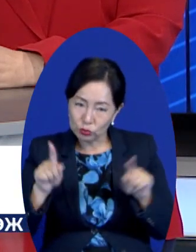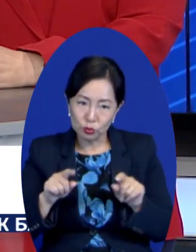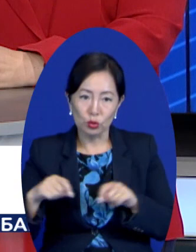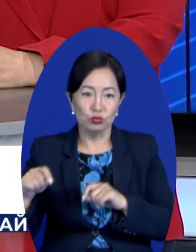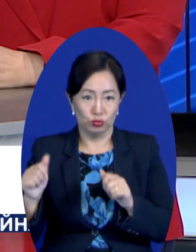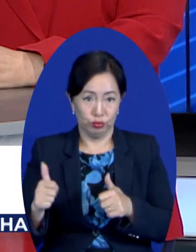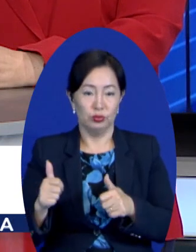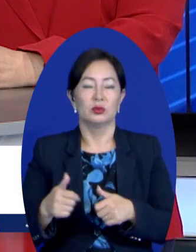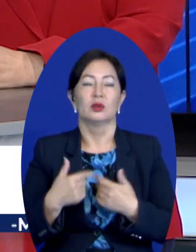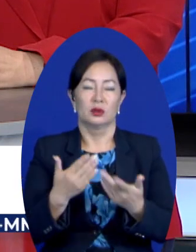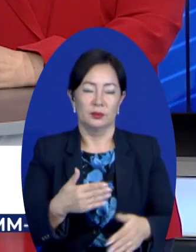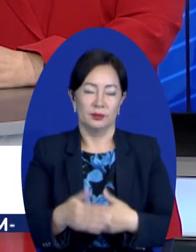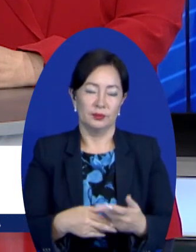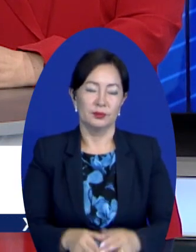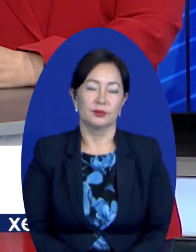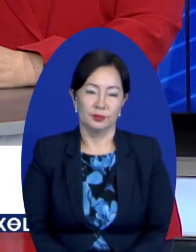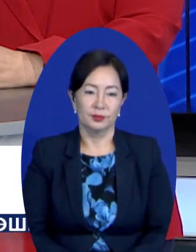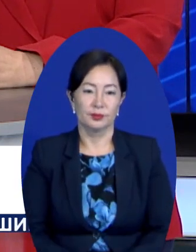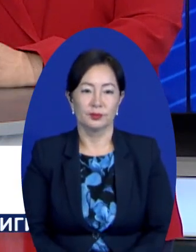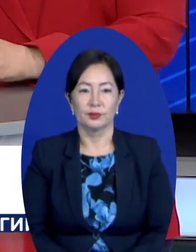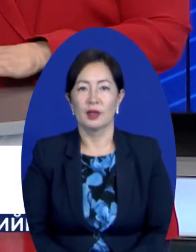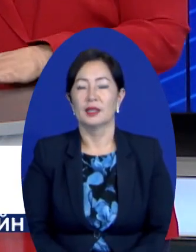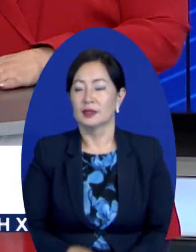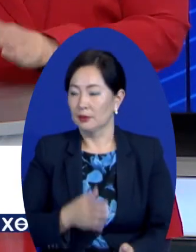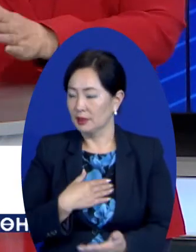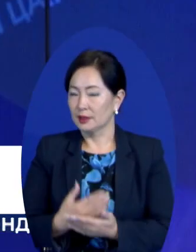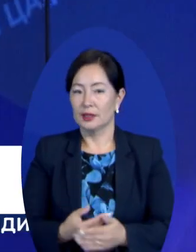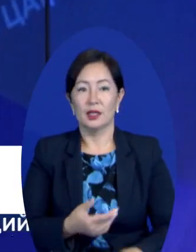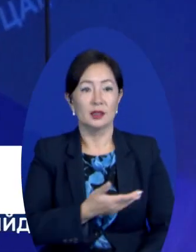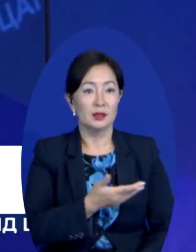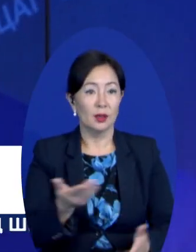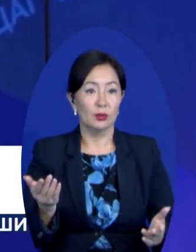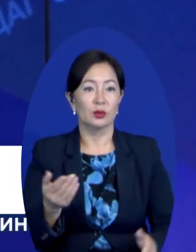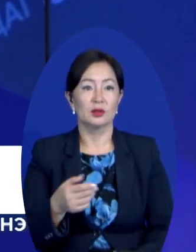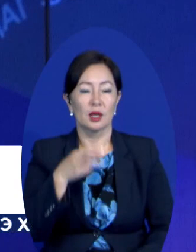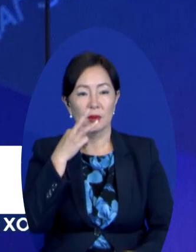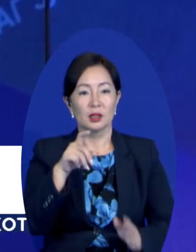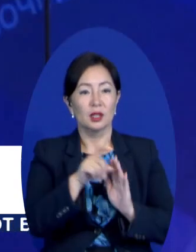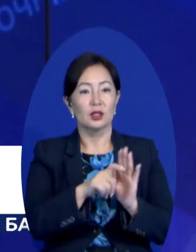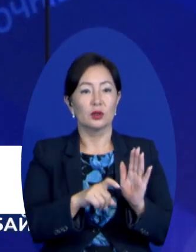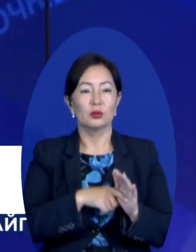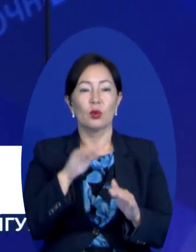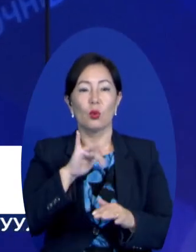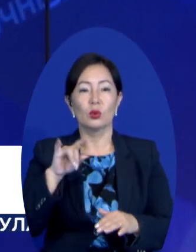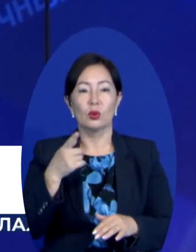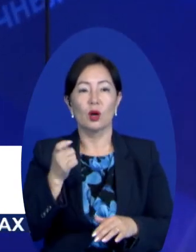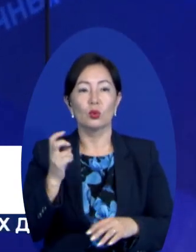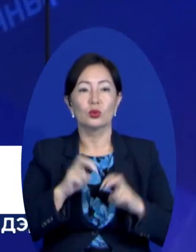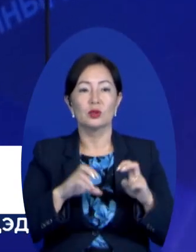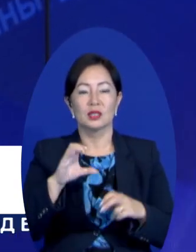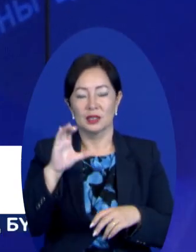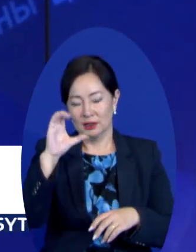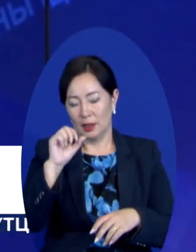бол одоо би болсон гэсэн. За баярлалаа. Тэгэхээр үзэгчдээ бид за цагийн үр хөтөлбөртөө уул уурхай хүнд үйлдвэрийн дид сайд